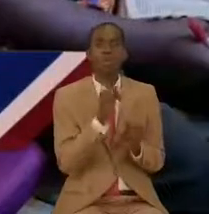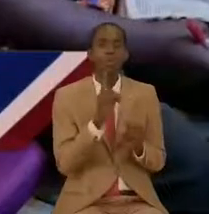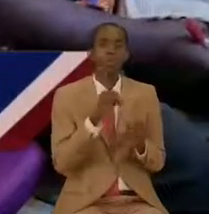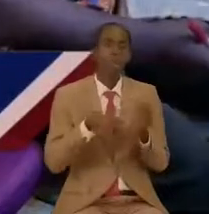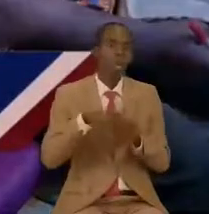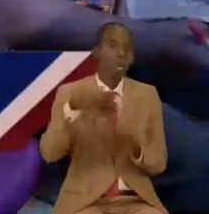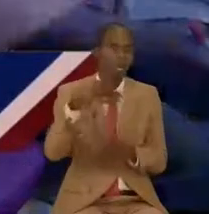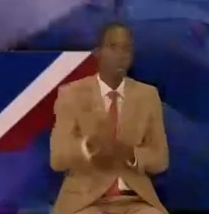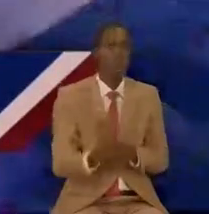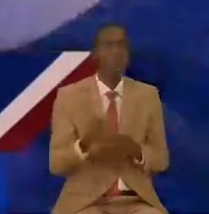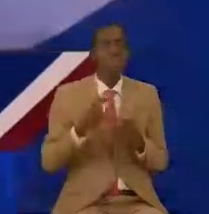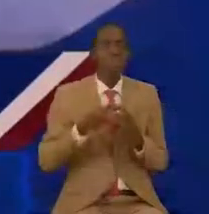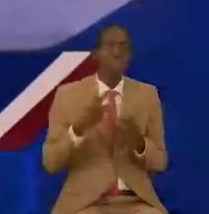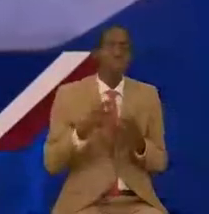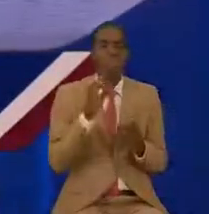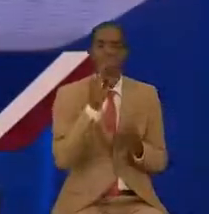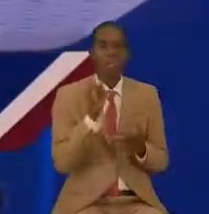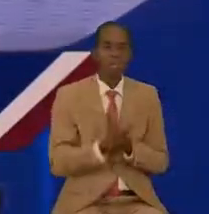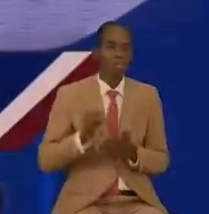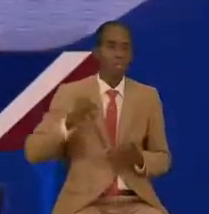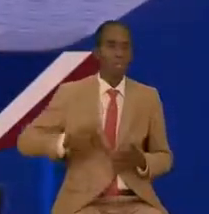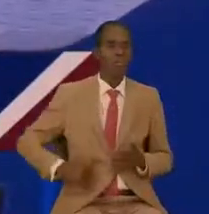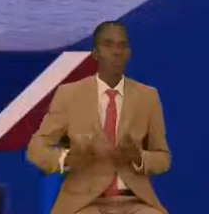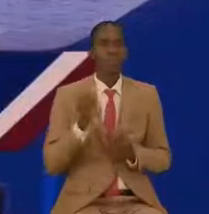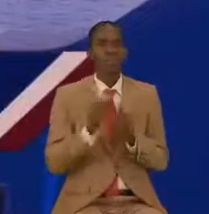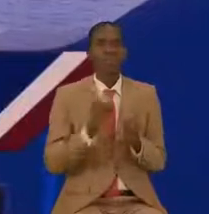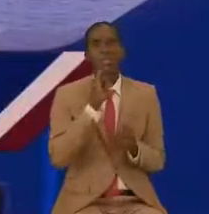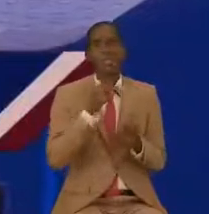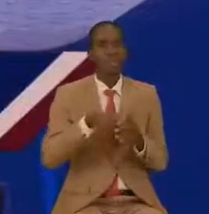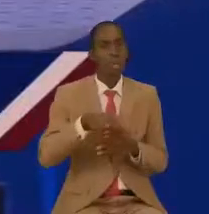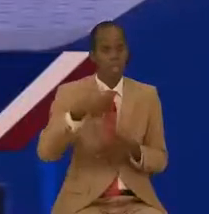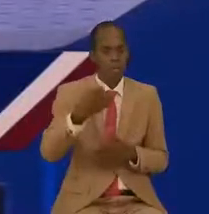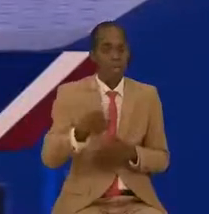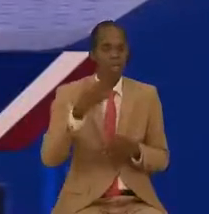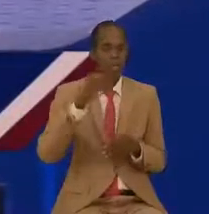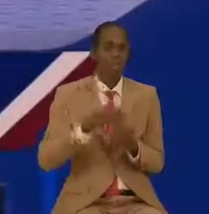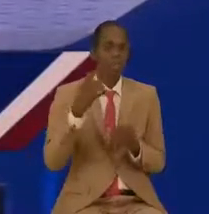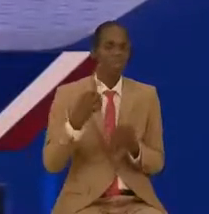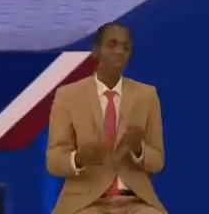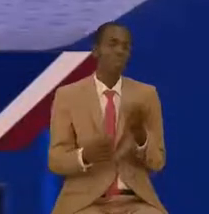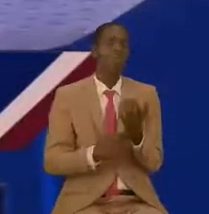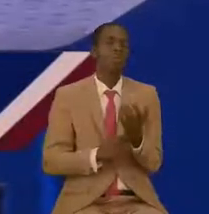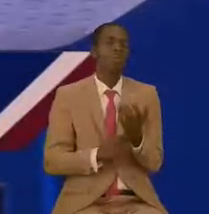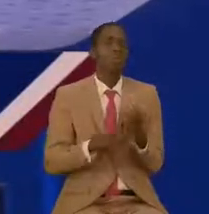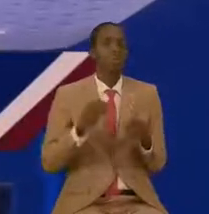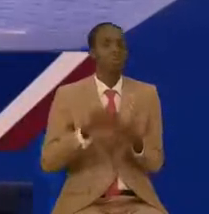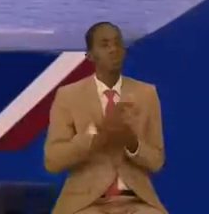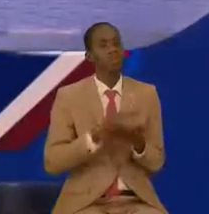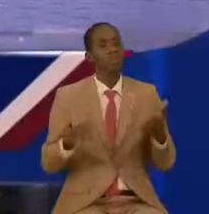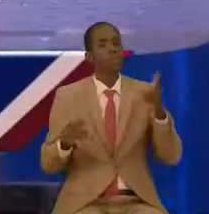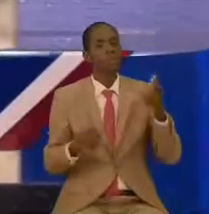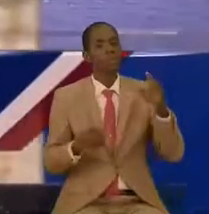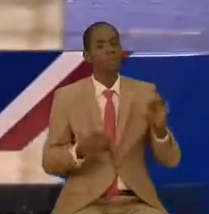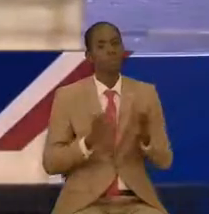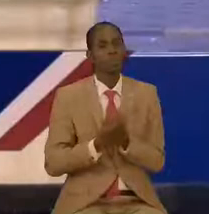Le juif, ce n'est pas celui qui en a les dehors. Et la circoncision, ce n'est pas celle qui est visible